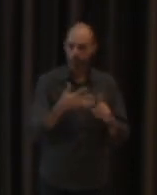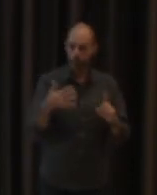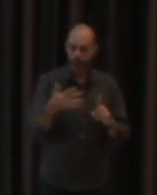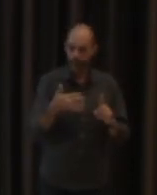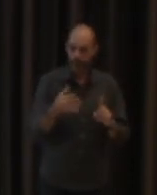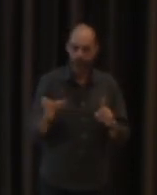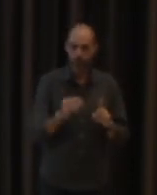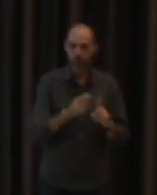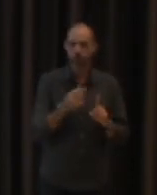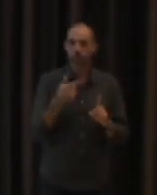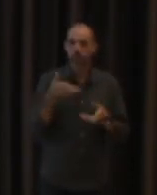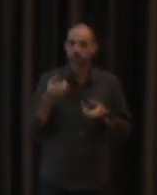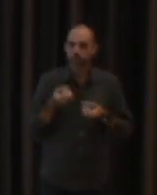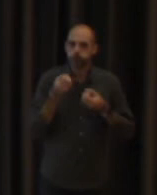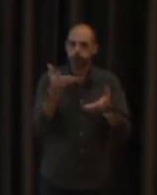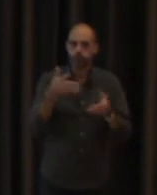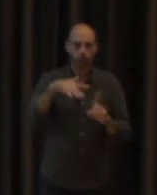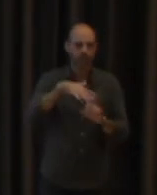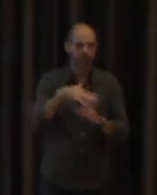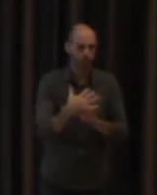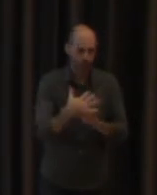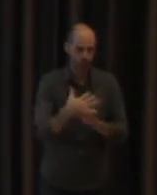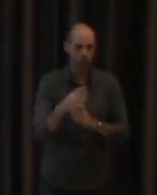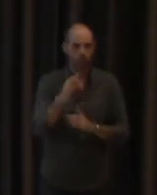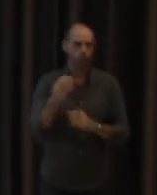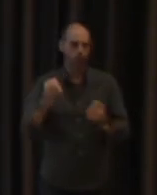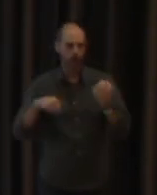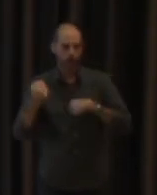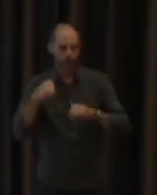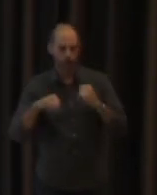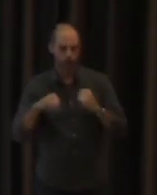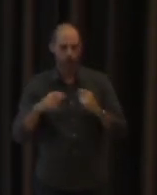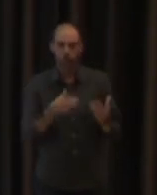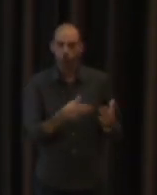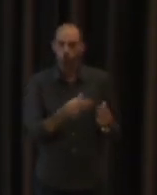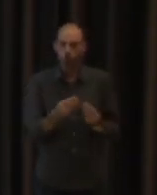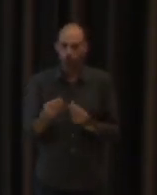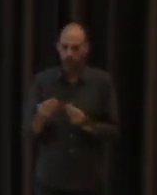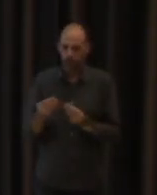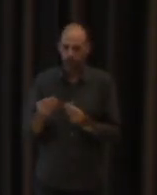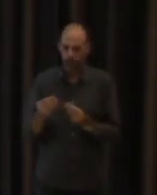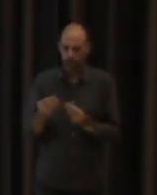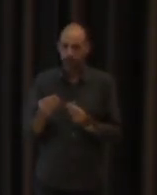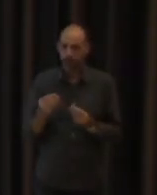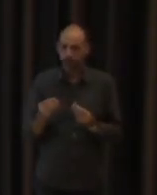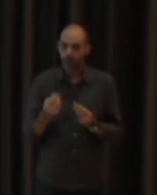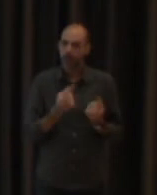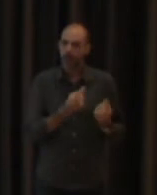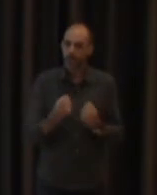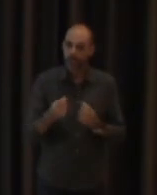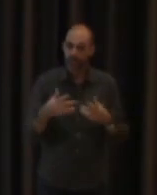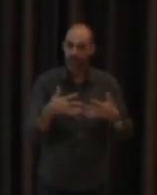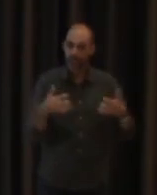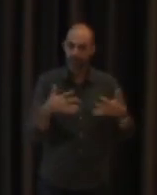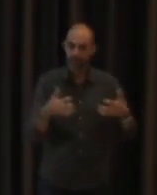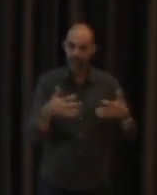Tots aquests prediquen d'una situació, és a dir, un estat o una acció, d'una pluralitat d'entitats. Per això necessiten que a la frase